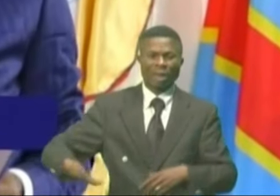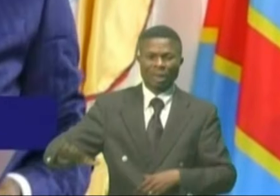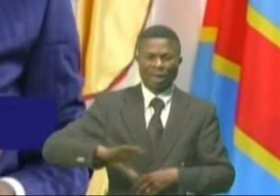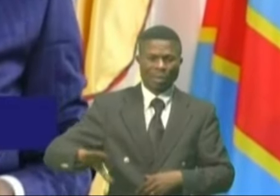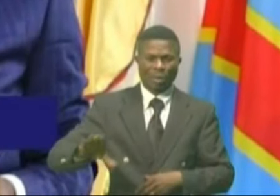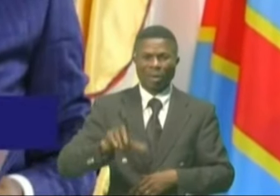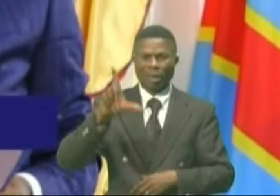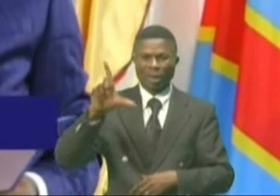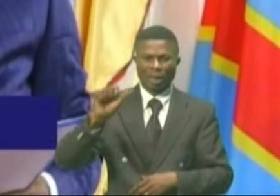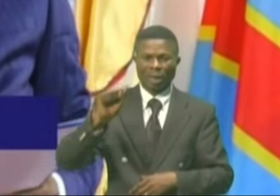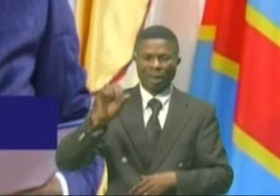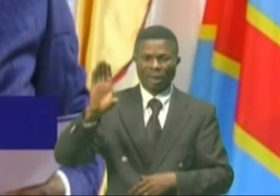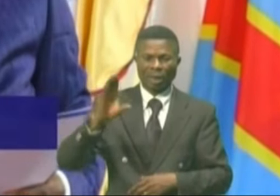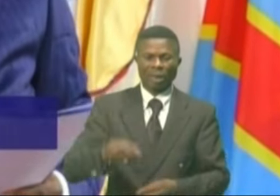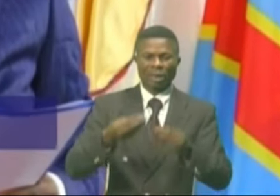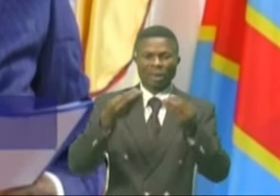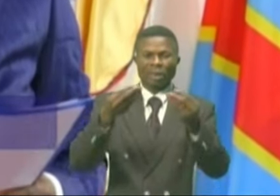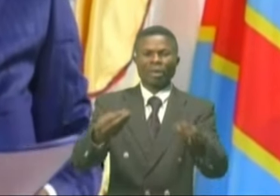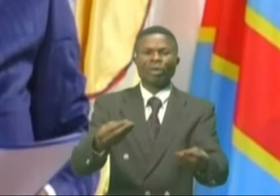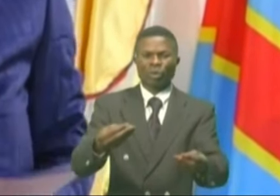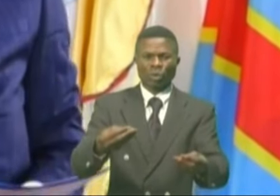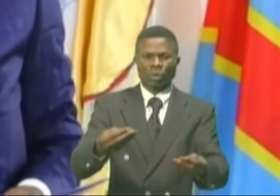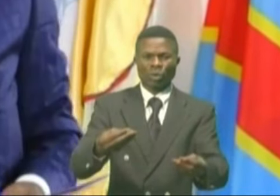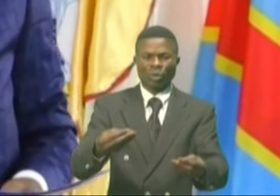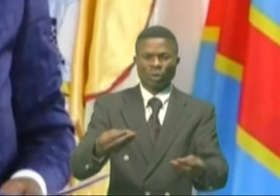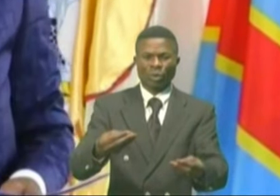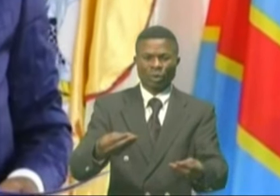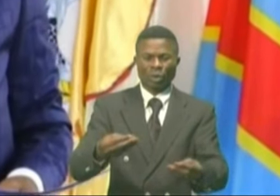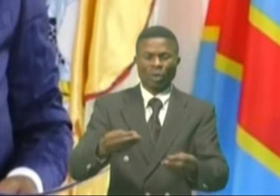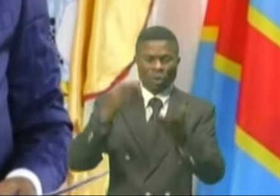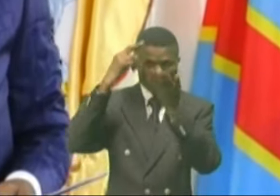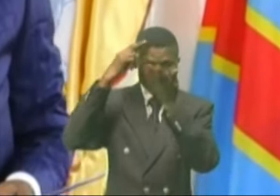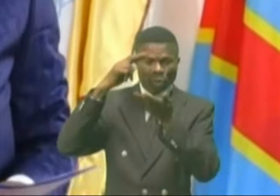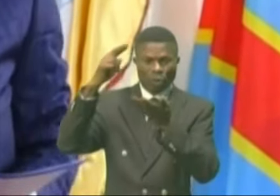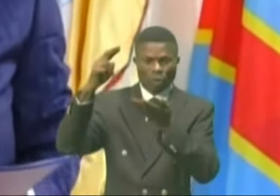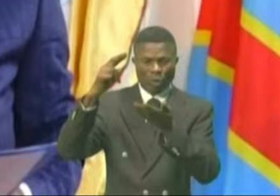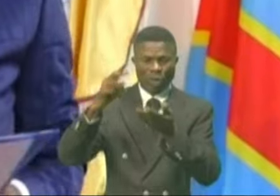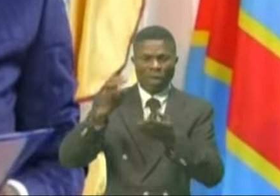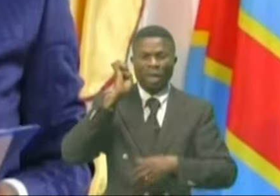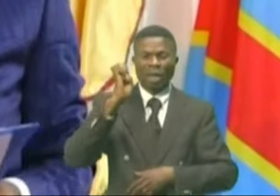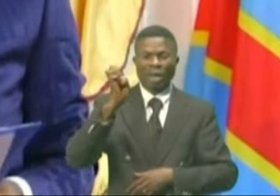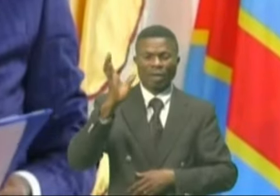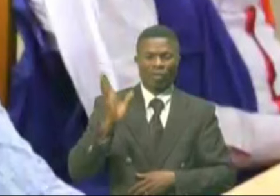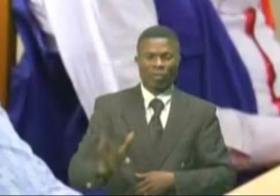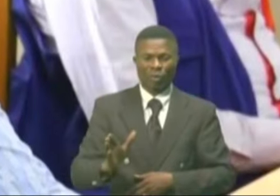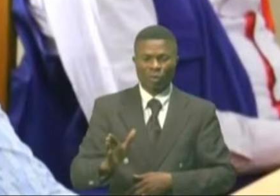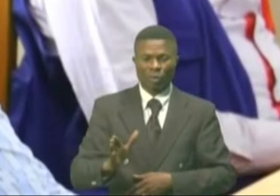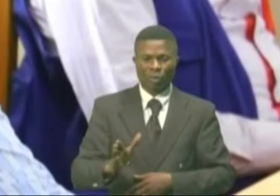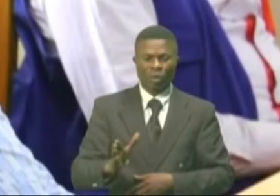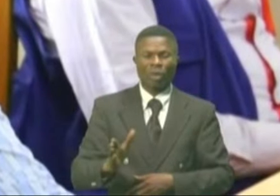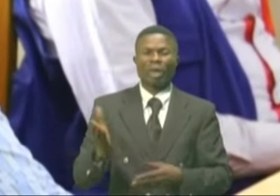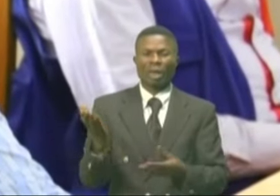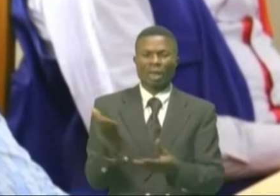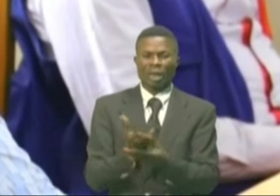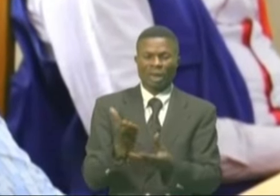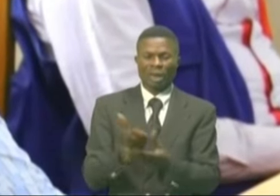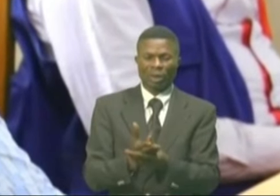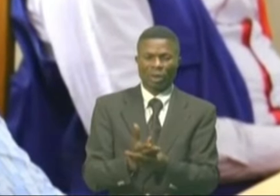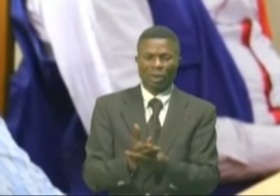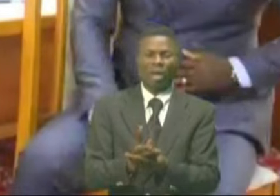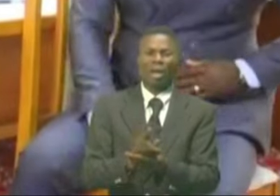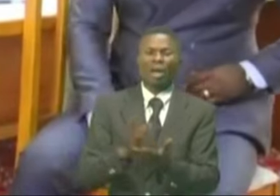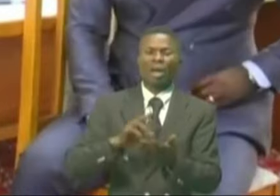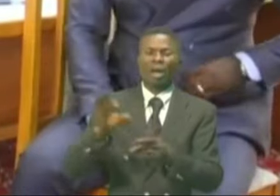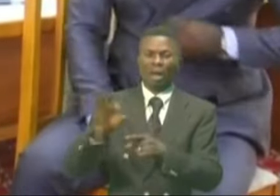de mettre à la disposition de l'Université évangélique du Cameroun pour la formation